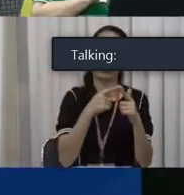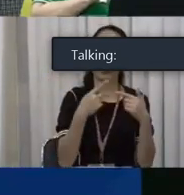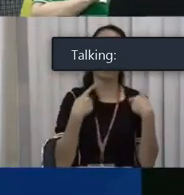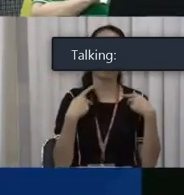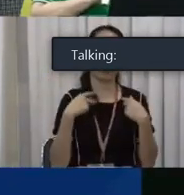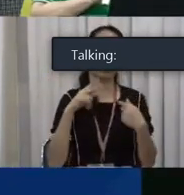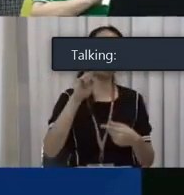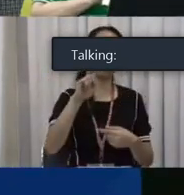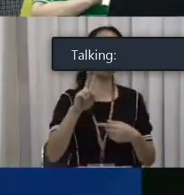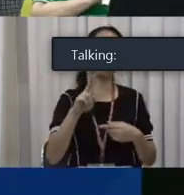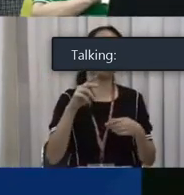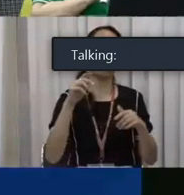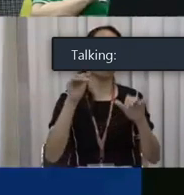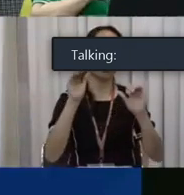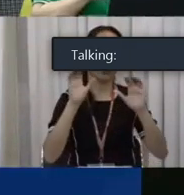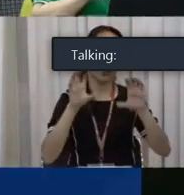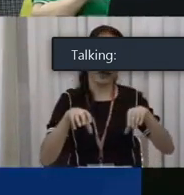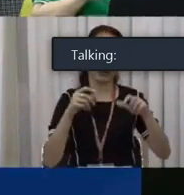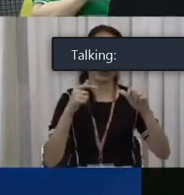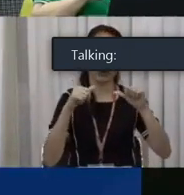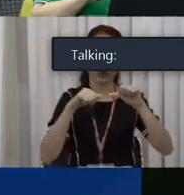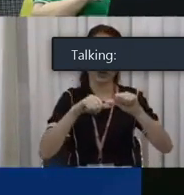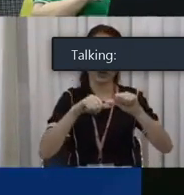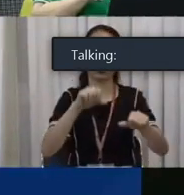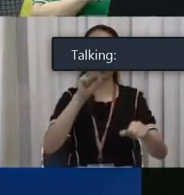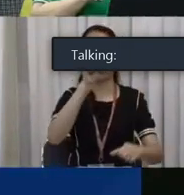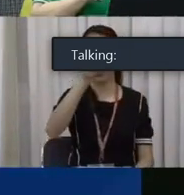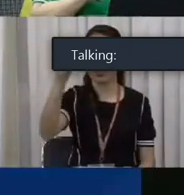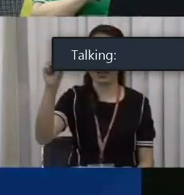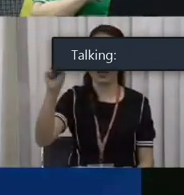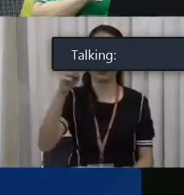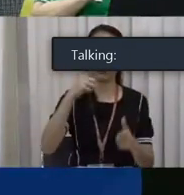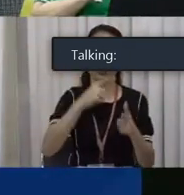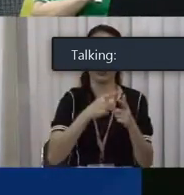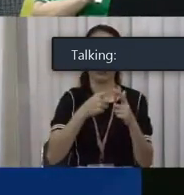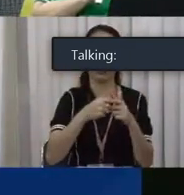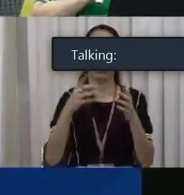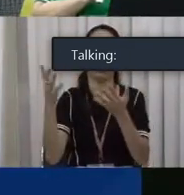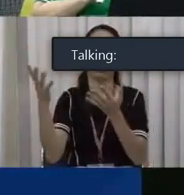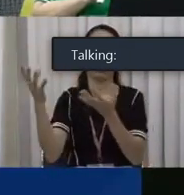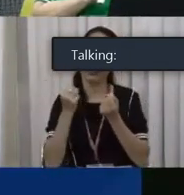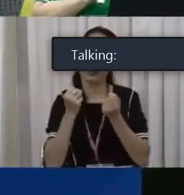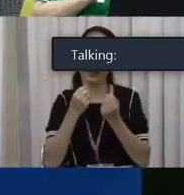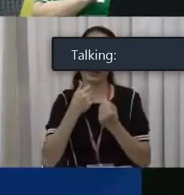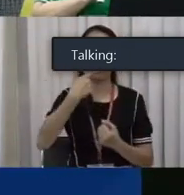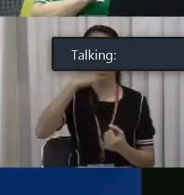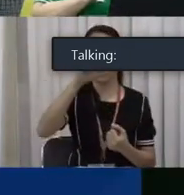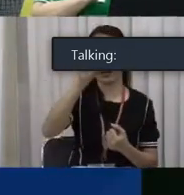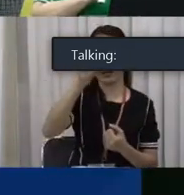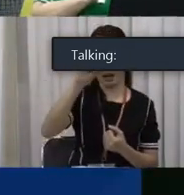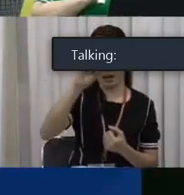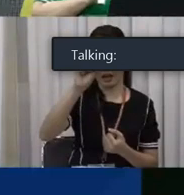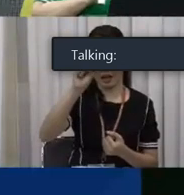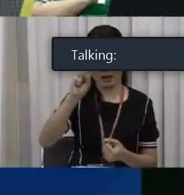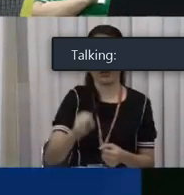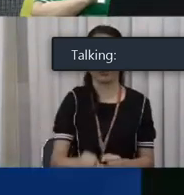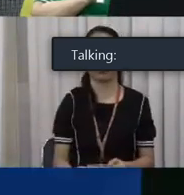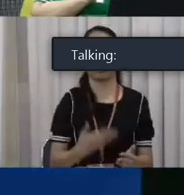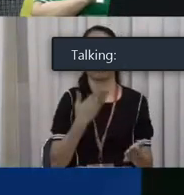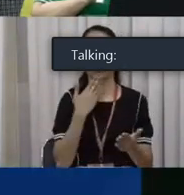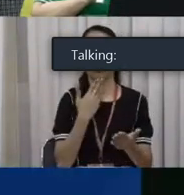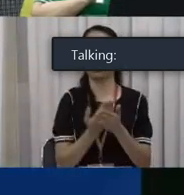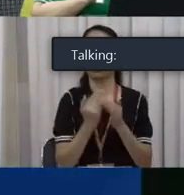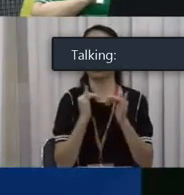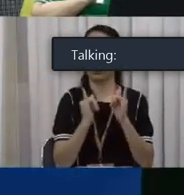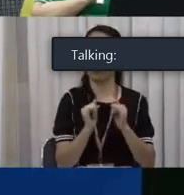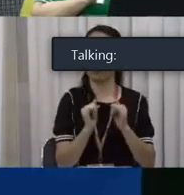maka-avail ta sa ilang mga services through sa ilahang mga loan assistance. Naana, niya naapod